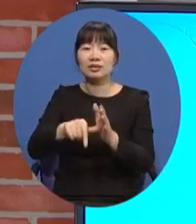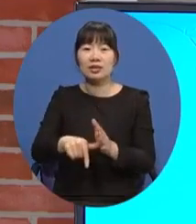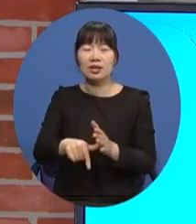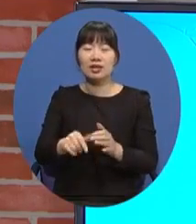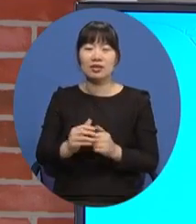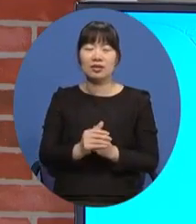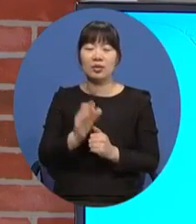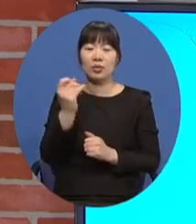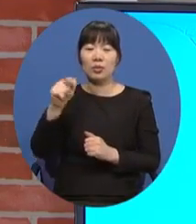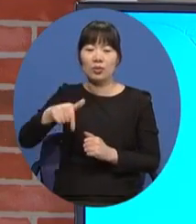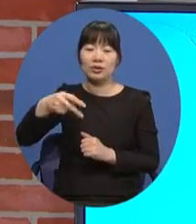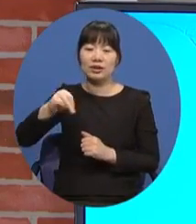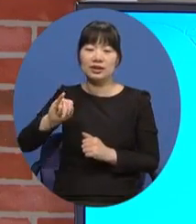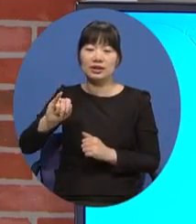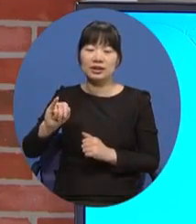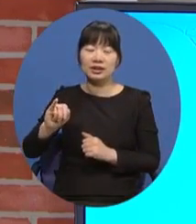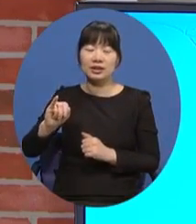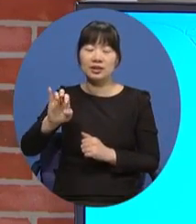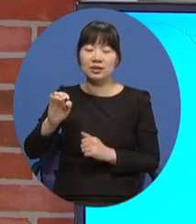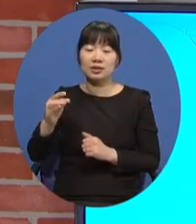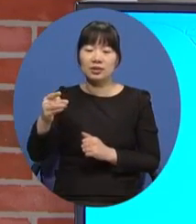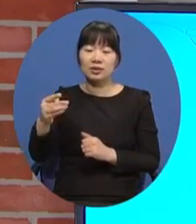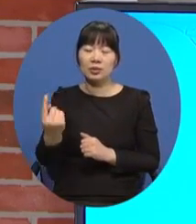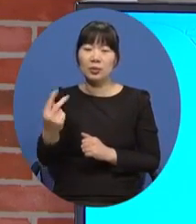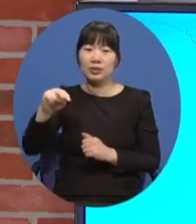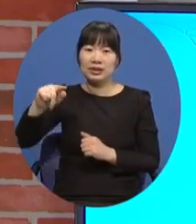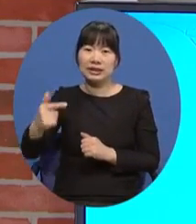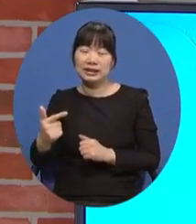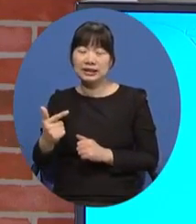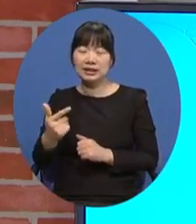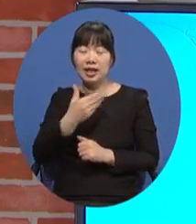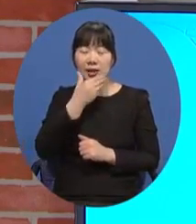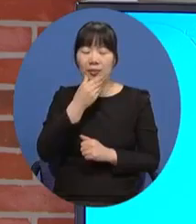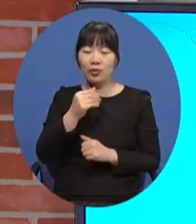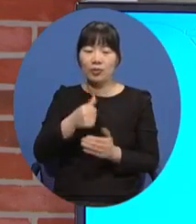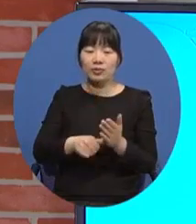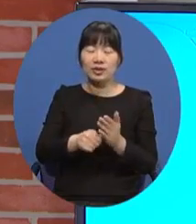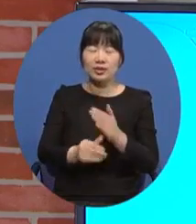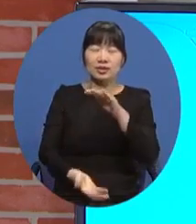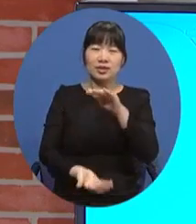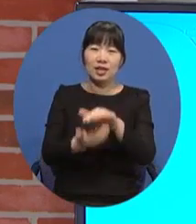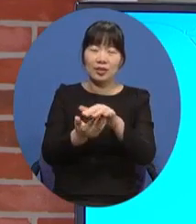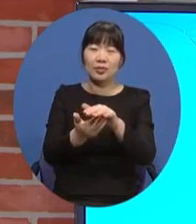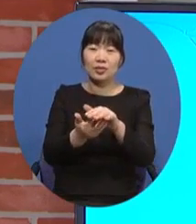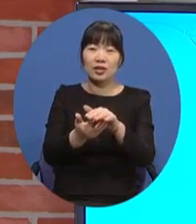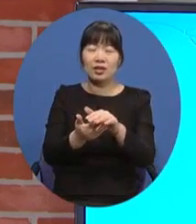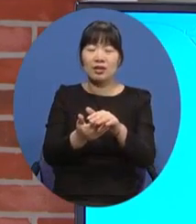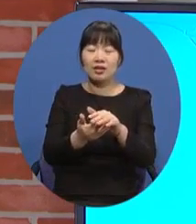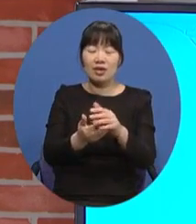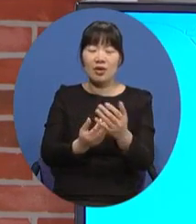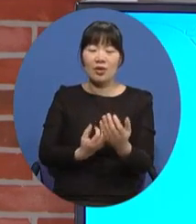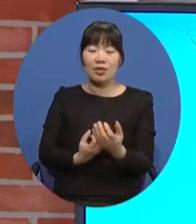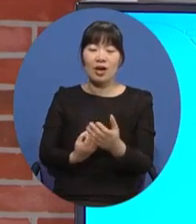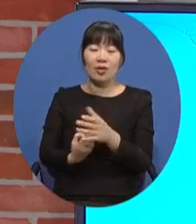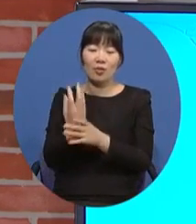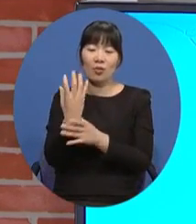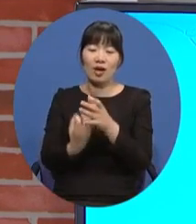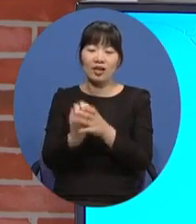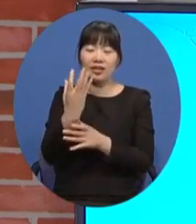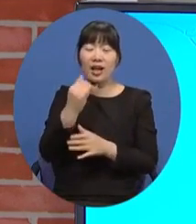이 옥시토신이라는 아주 그 행복 물질이 최고의 극상의 행복 물질이 펑펑 쏟아지는